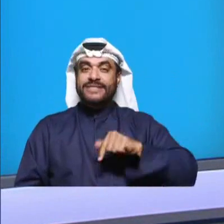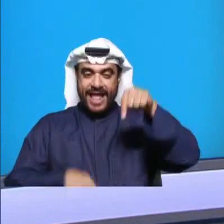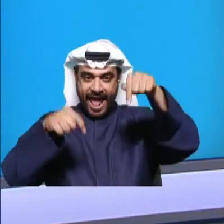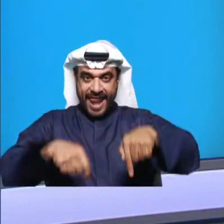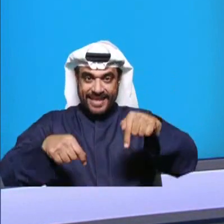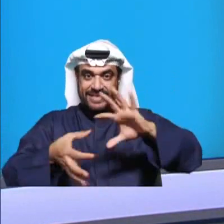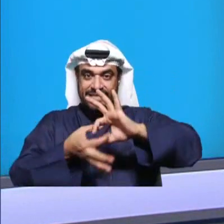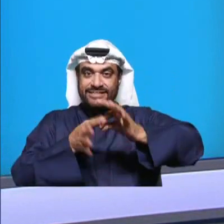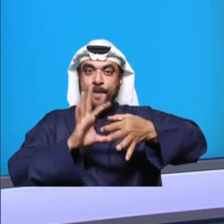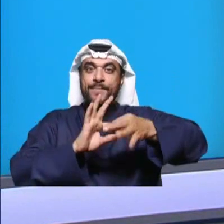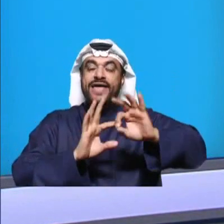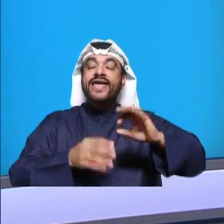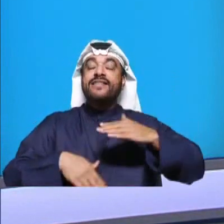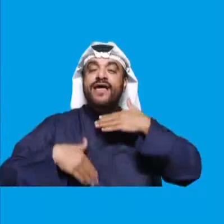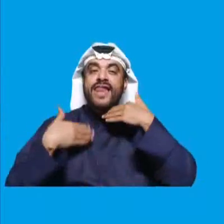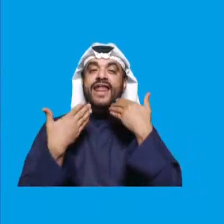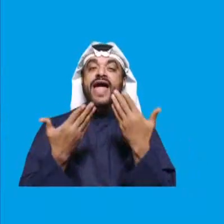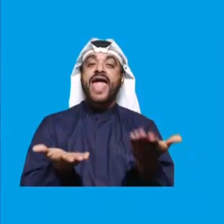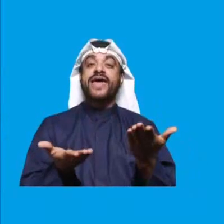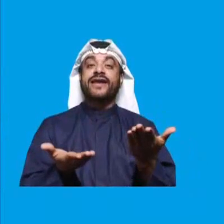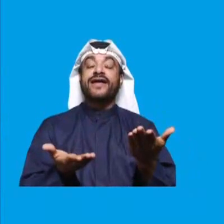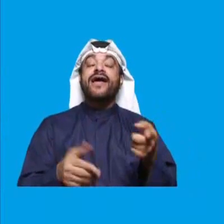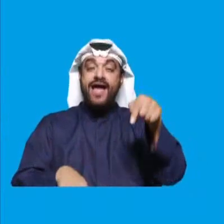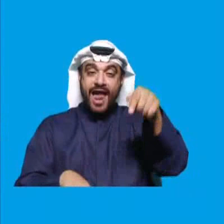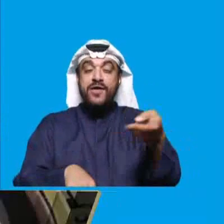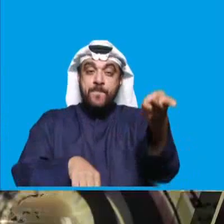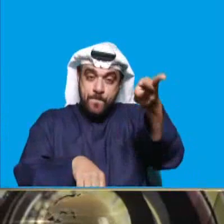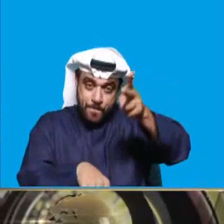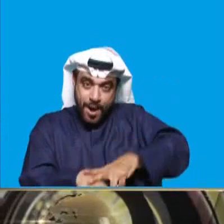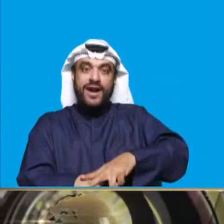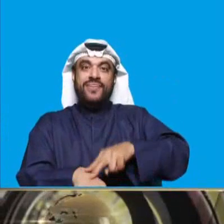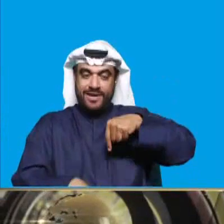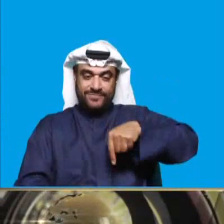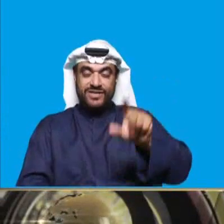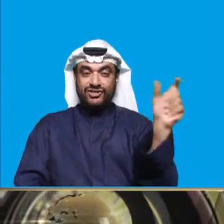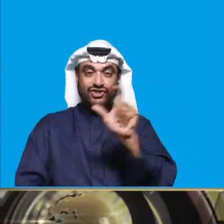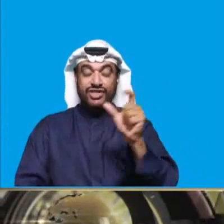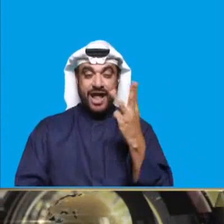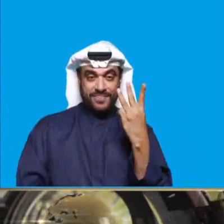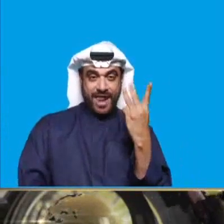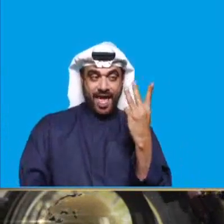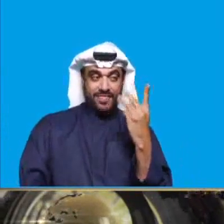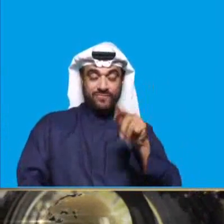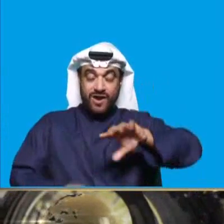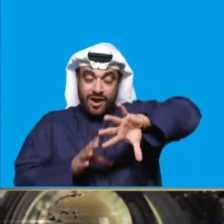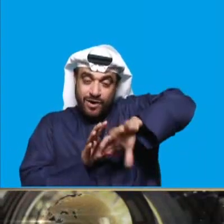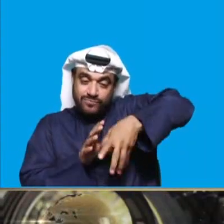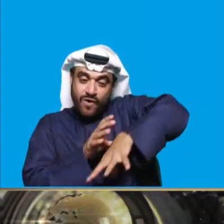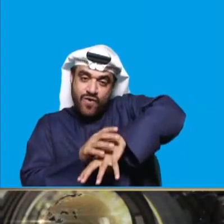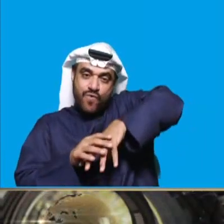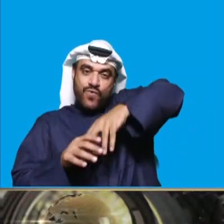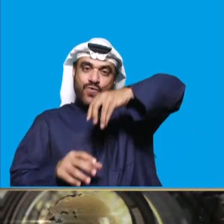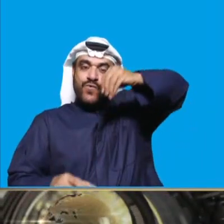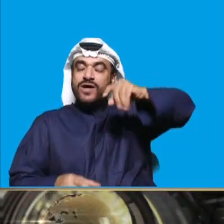النجاة الخيرية لإطلاق حملة تخيل 2 في 22 من مارس الجاري، وذلك سعيا منها للمضي قدما نحو